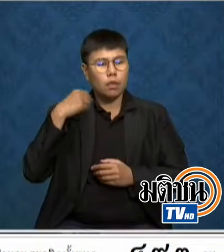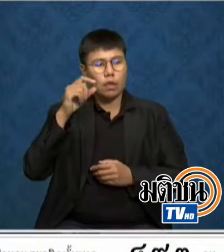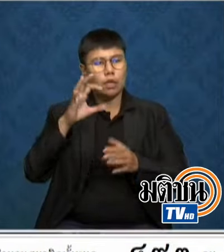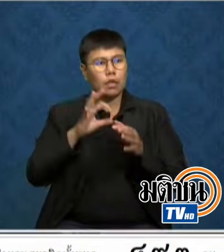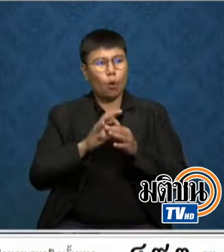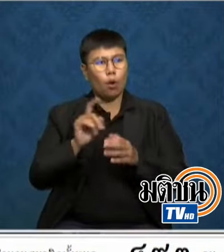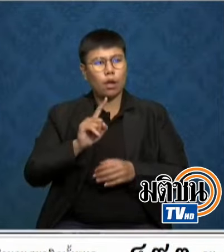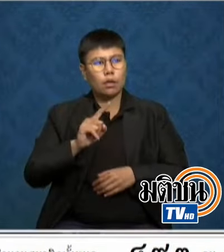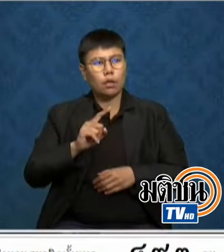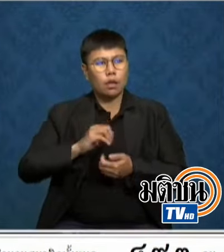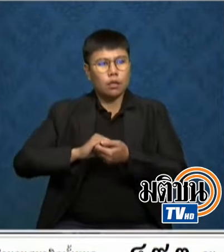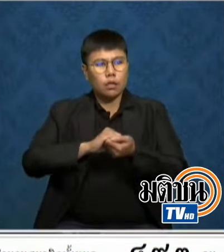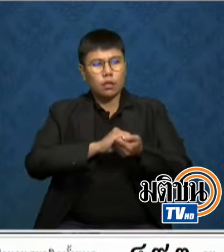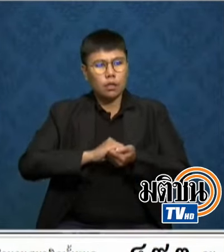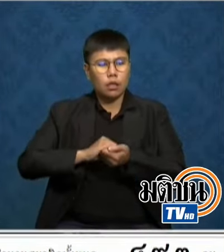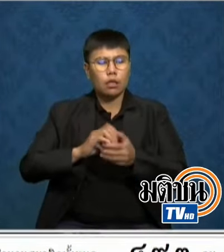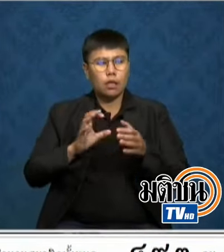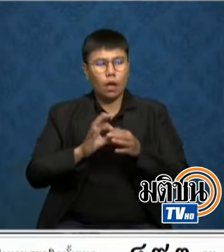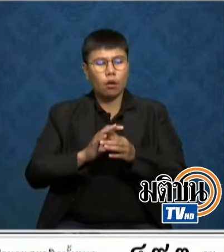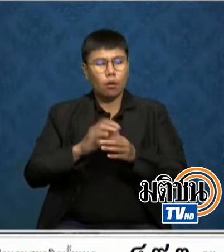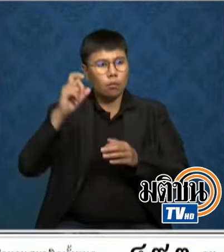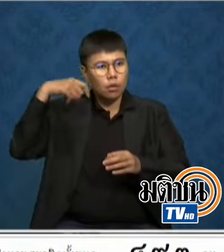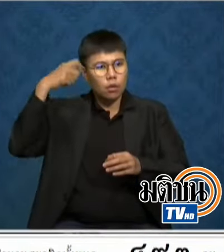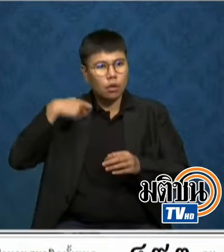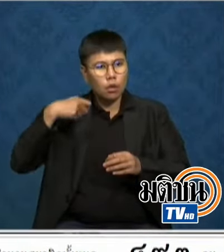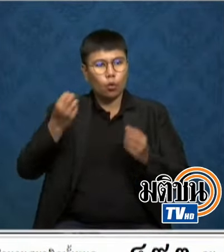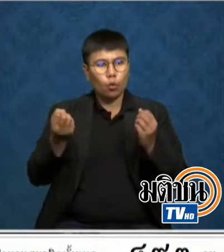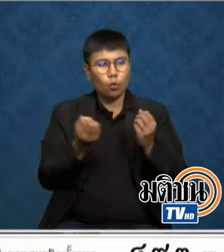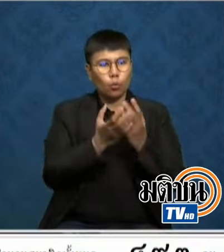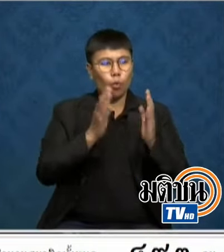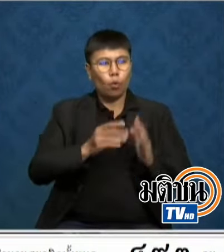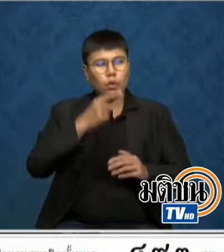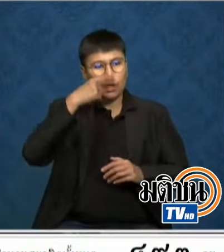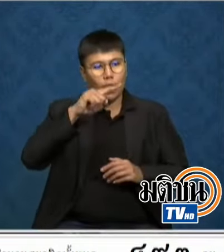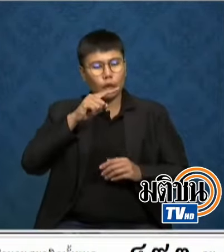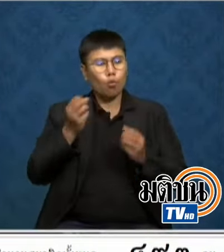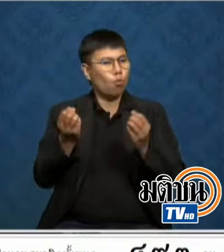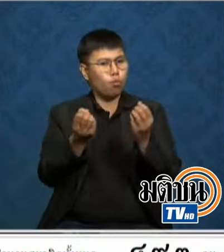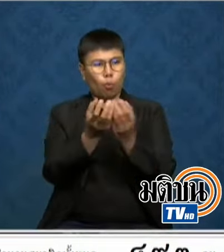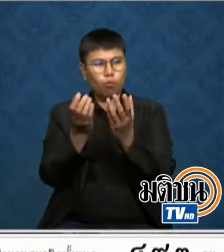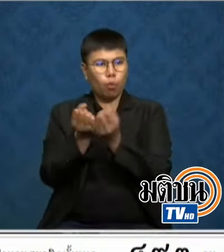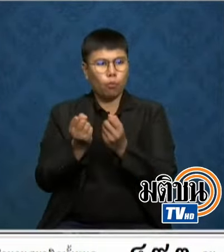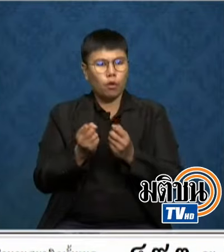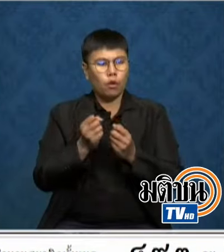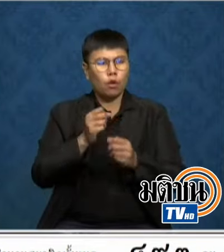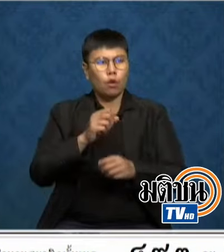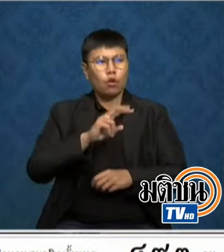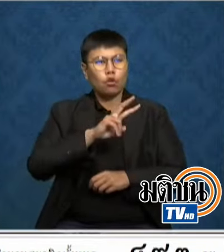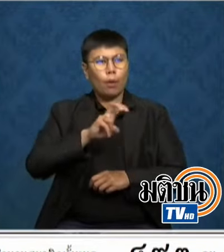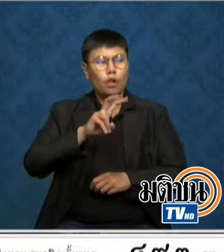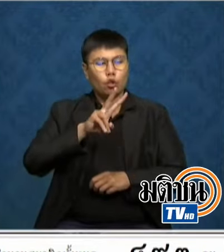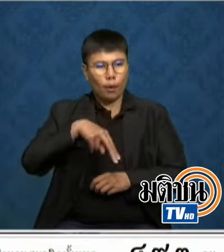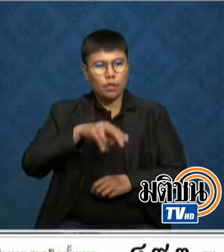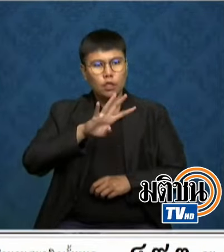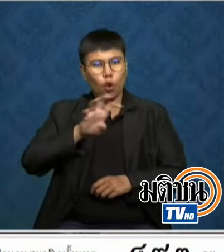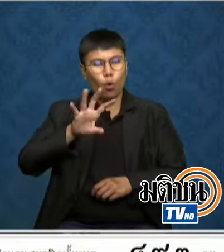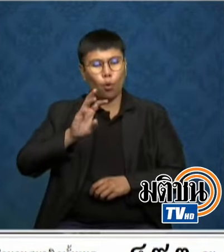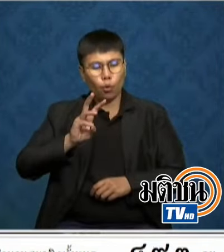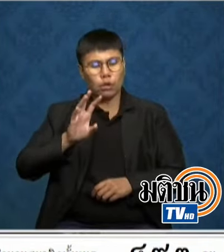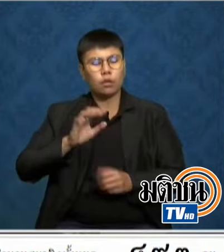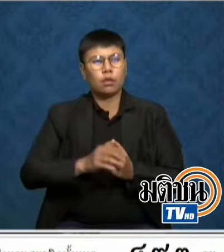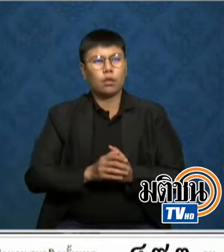พในประเทศเมียนมาเพราะมันกระทบต่อพี่น้องประชาชนชาวไทยบริเวณชายแดนไทยทั้งหมด2,416 กิโลเมตรและรวม